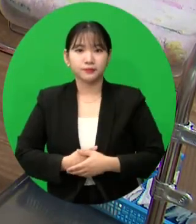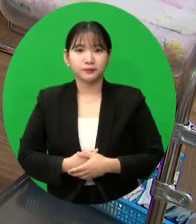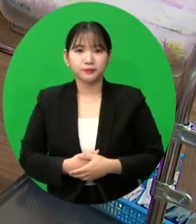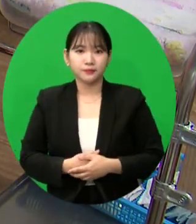있습니다